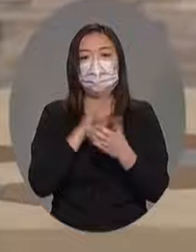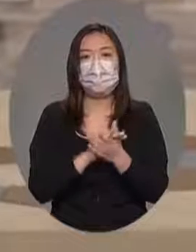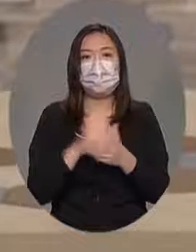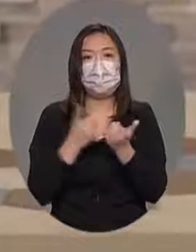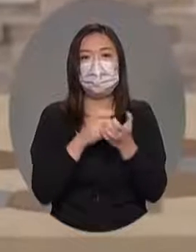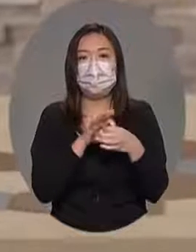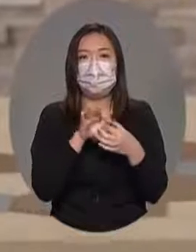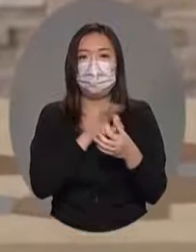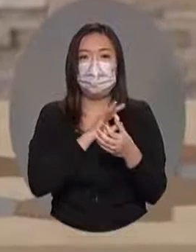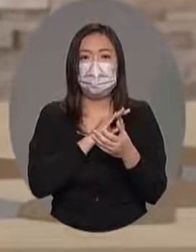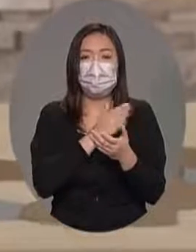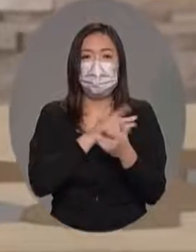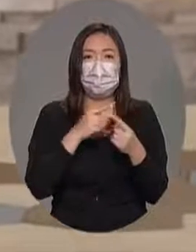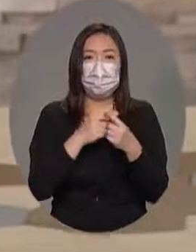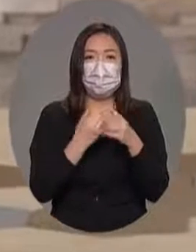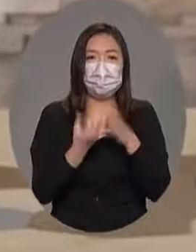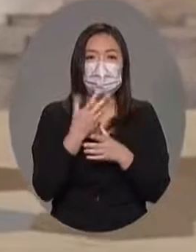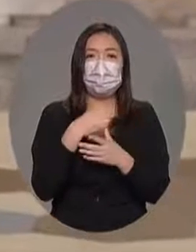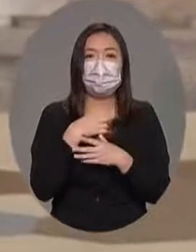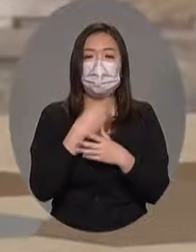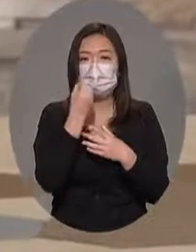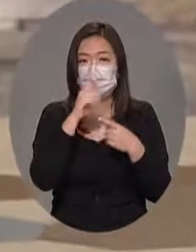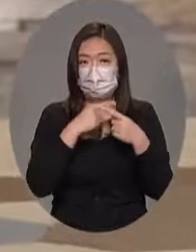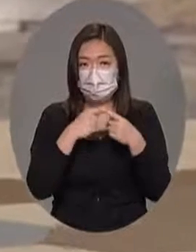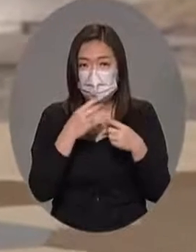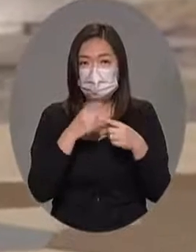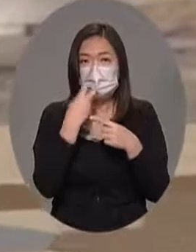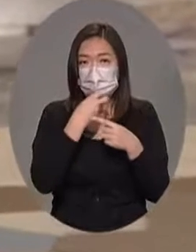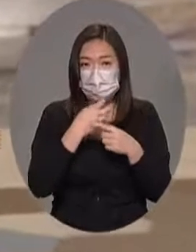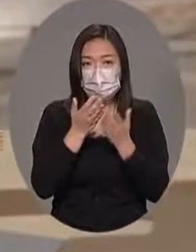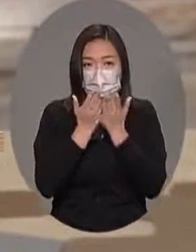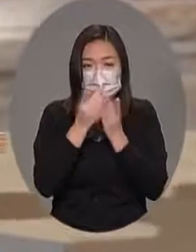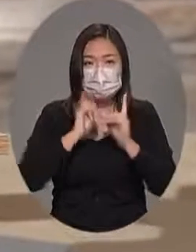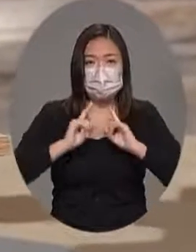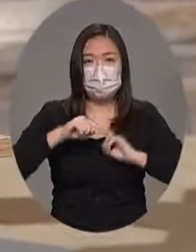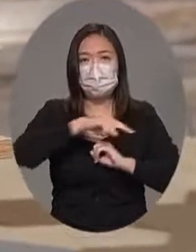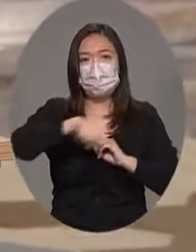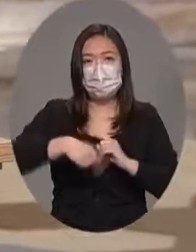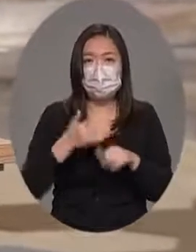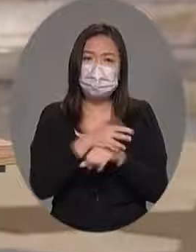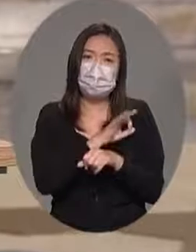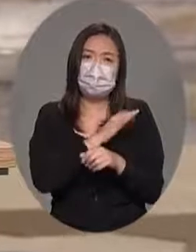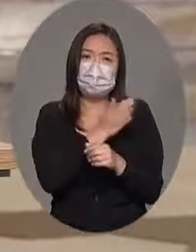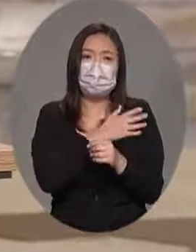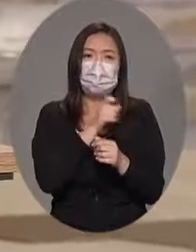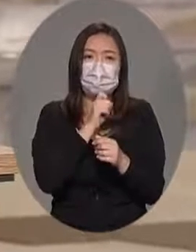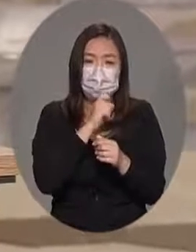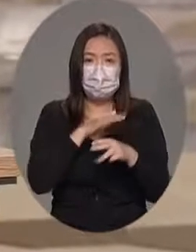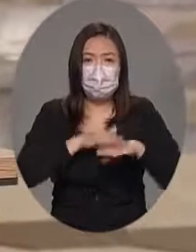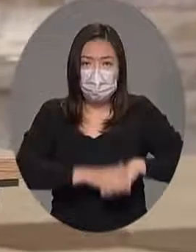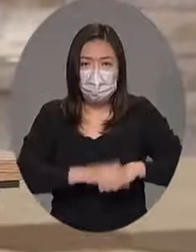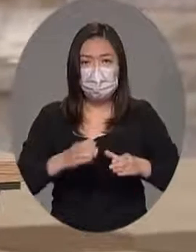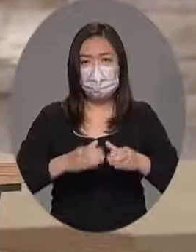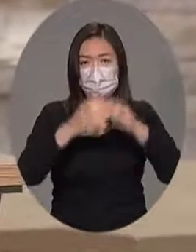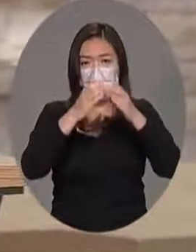支聯會的清盤人蔡耀昌就認為，港大作為一個具言論學術自由的空間，有社會責任和使命保留